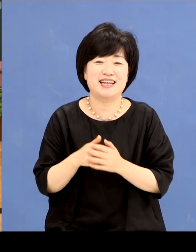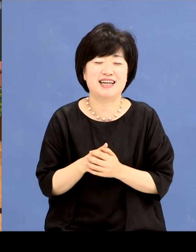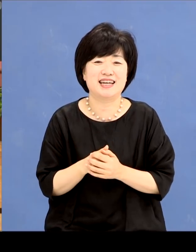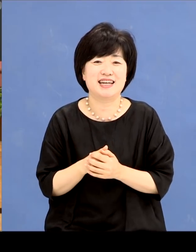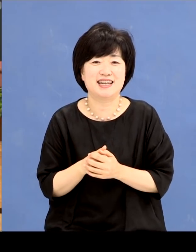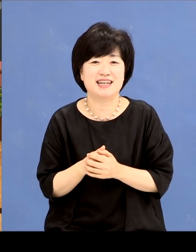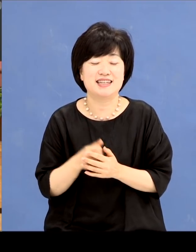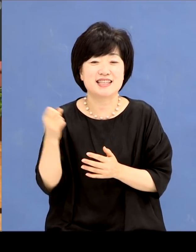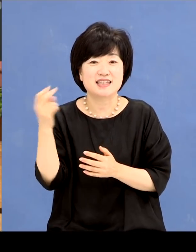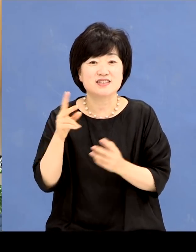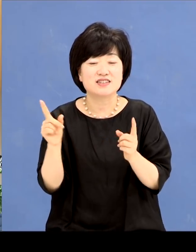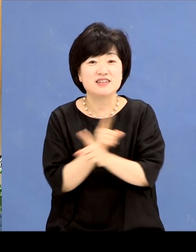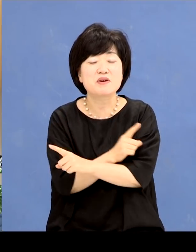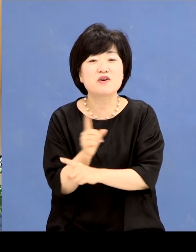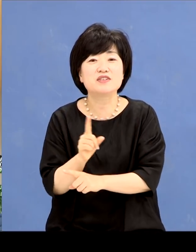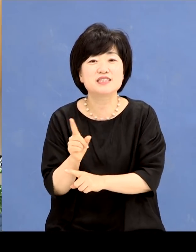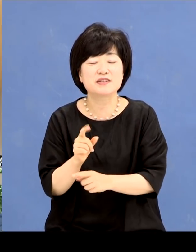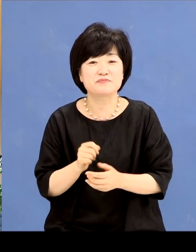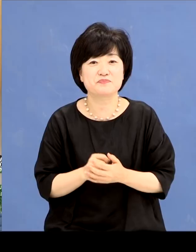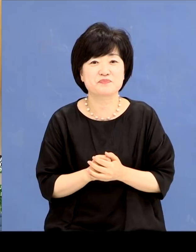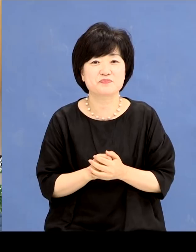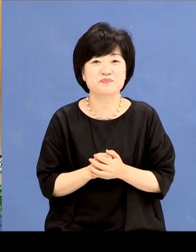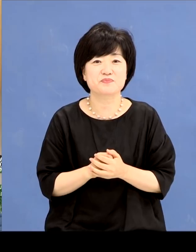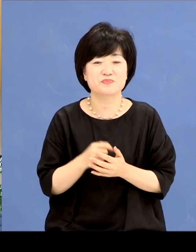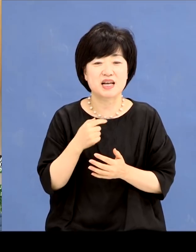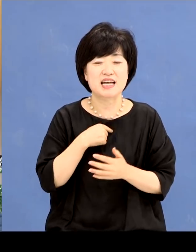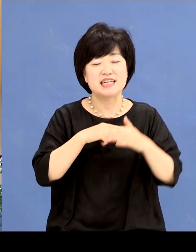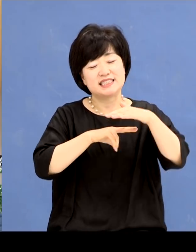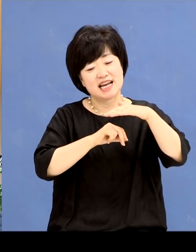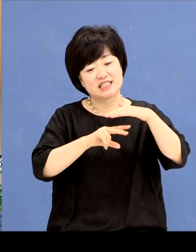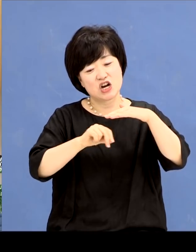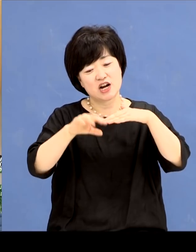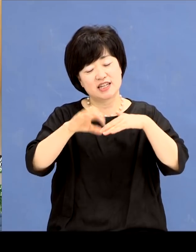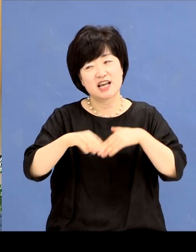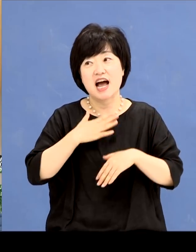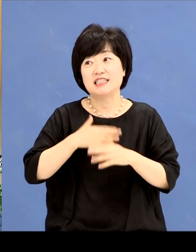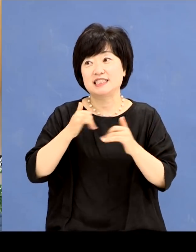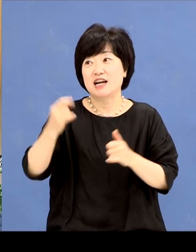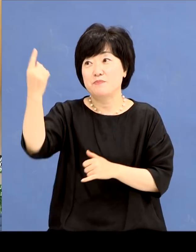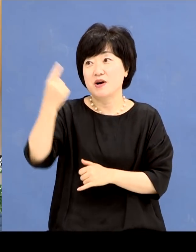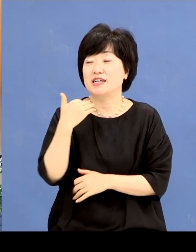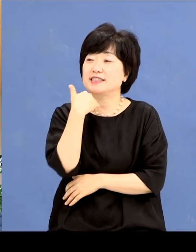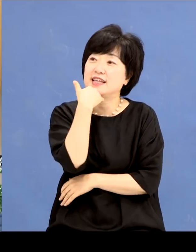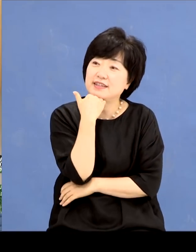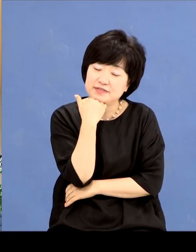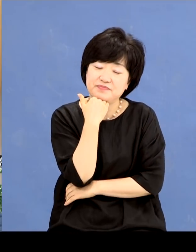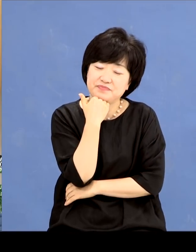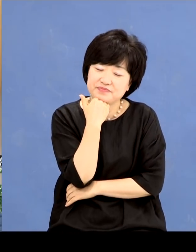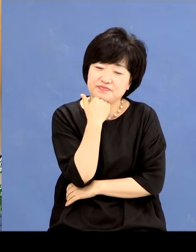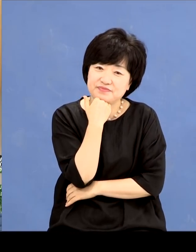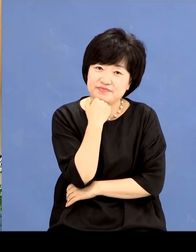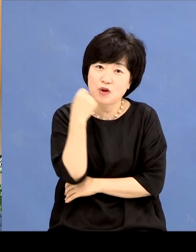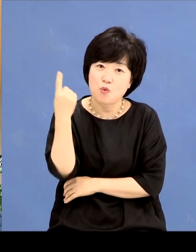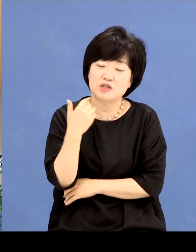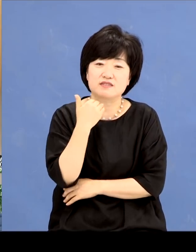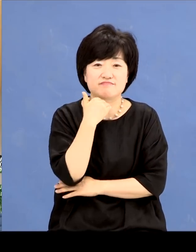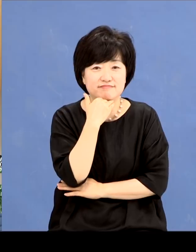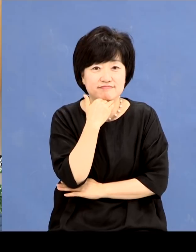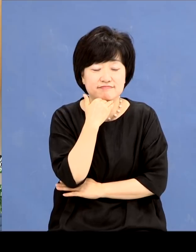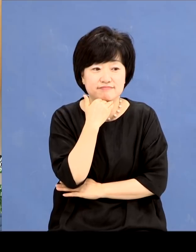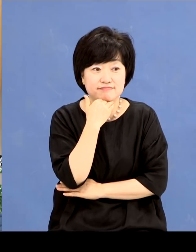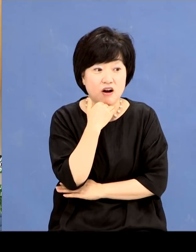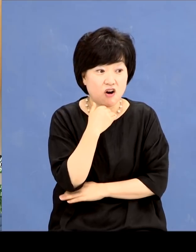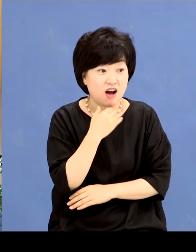언제 회심을 하게 되셨어요? 이제 지하철역에서 이제 제 지인을 기다리고 있었는데 네. 거기서